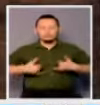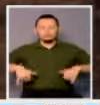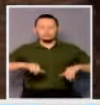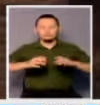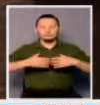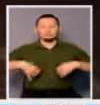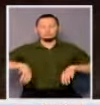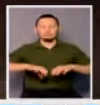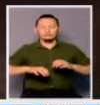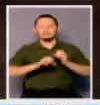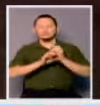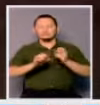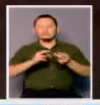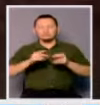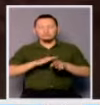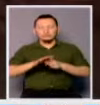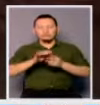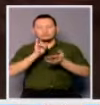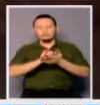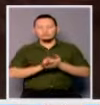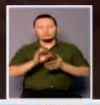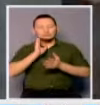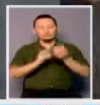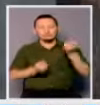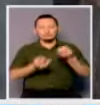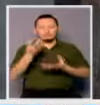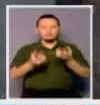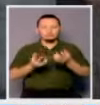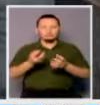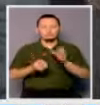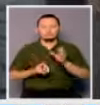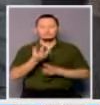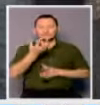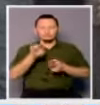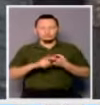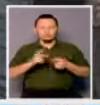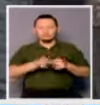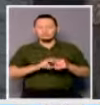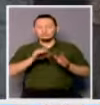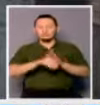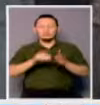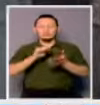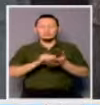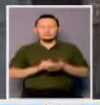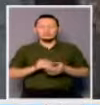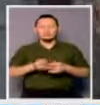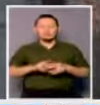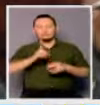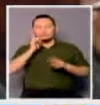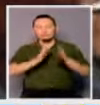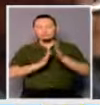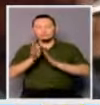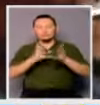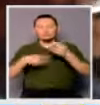Дренажная система заменена полностью, установлен поливочный водопровод. Подготовлены площадки для новых фонтанов. Все зеленые